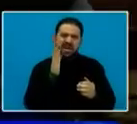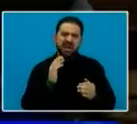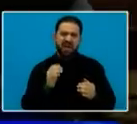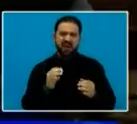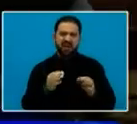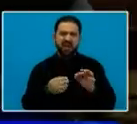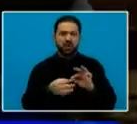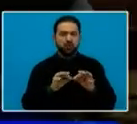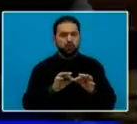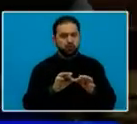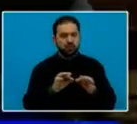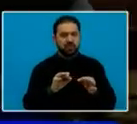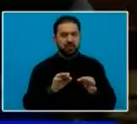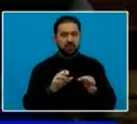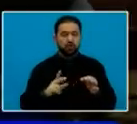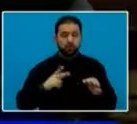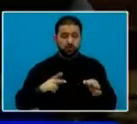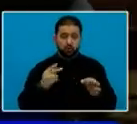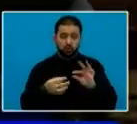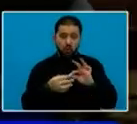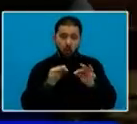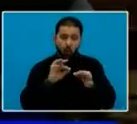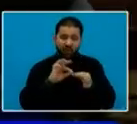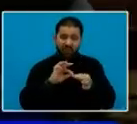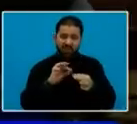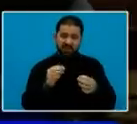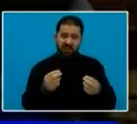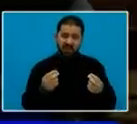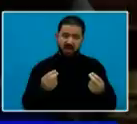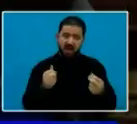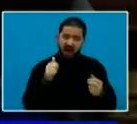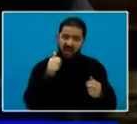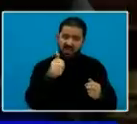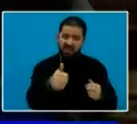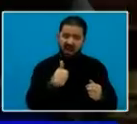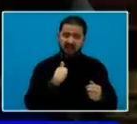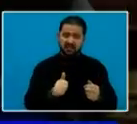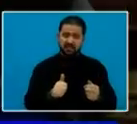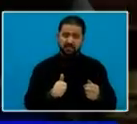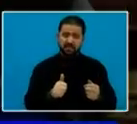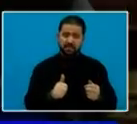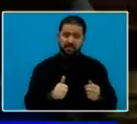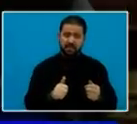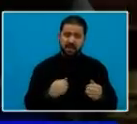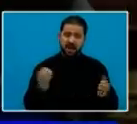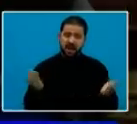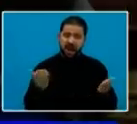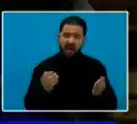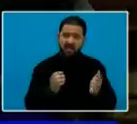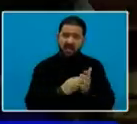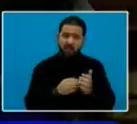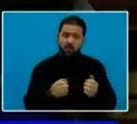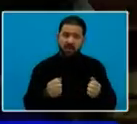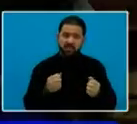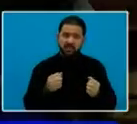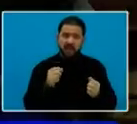de reper. A fost curajos și a fost mai mult decât curajos. E sursa curajului acestuia duhovnicesc. De fapt, aici e